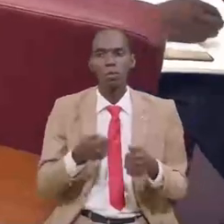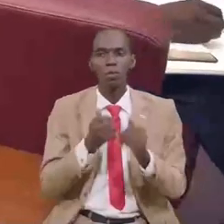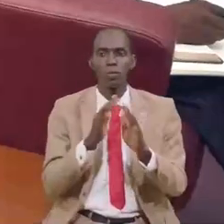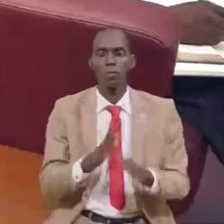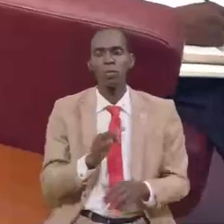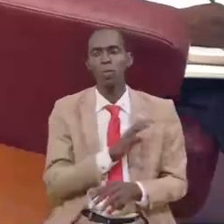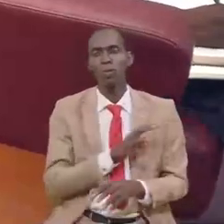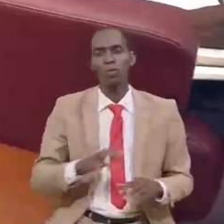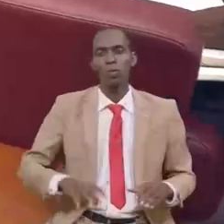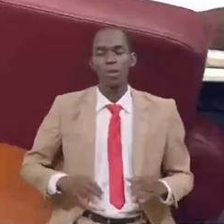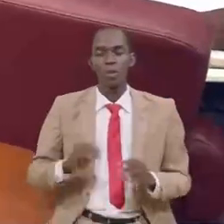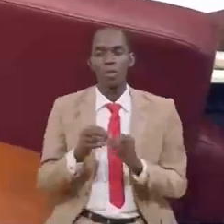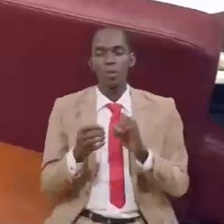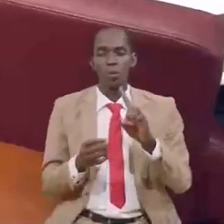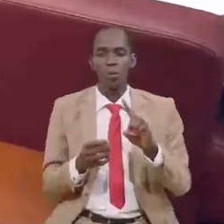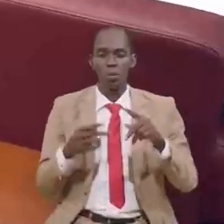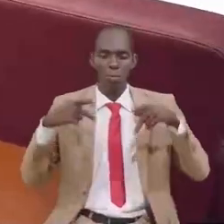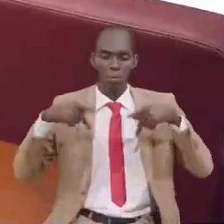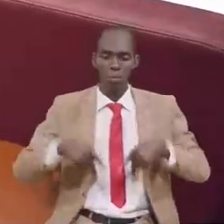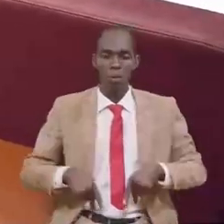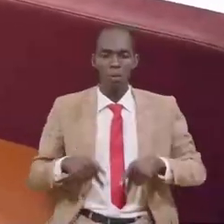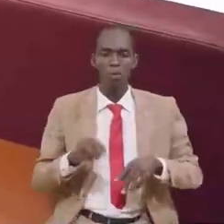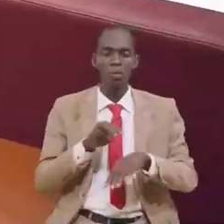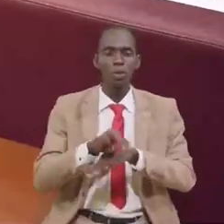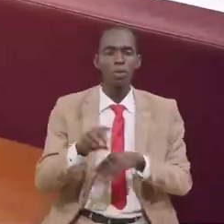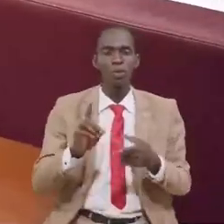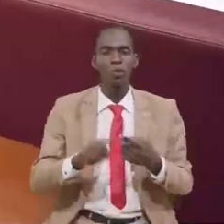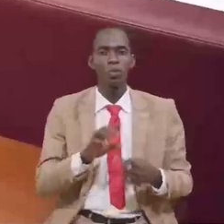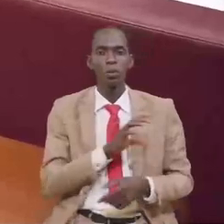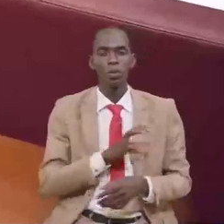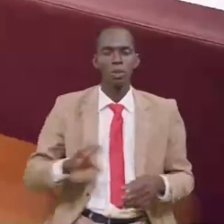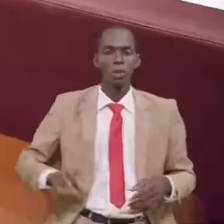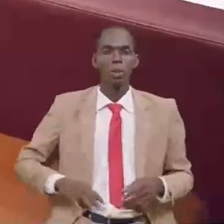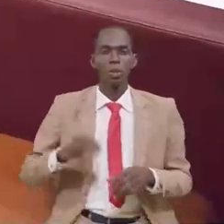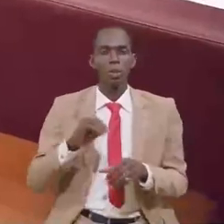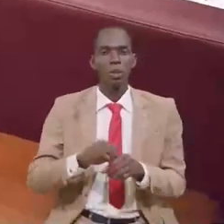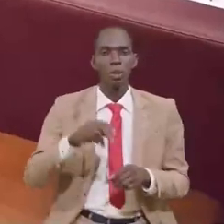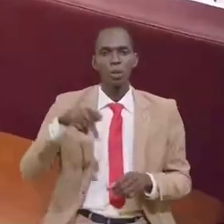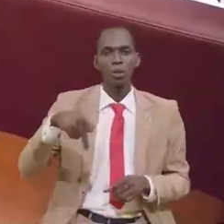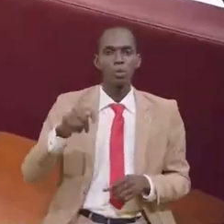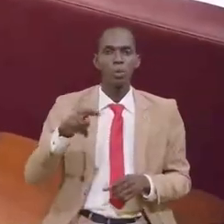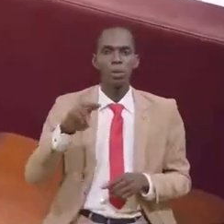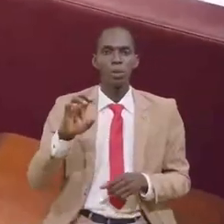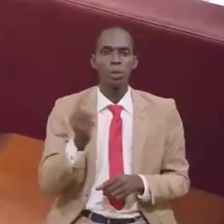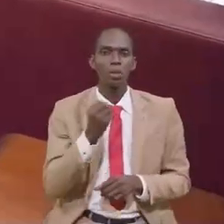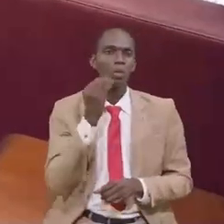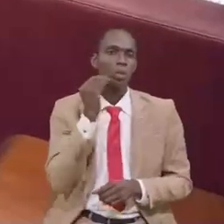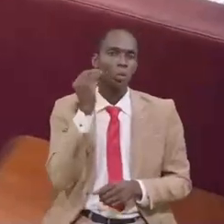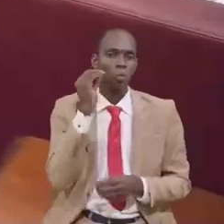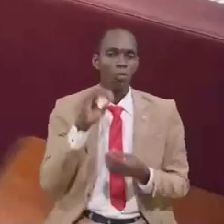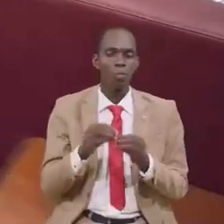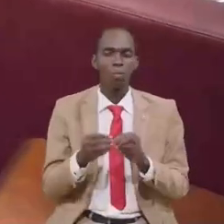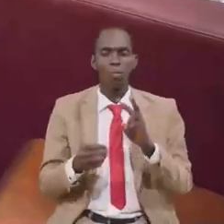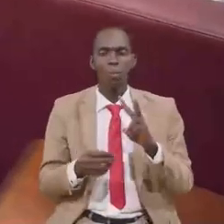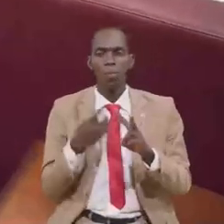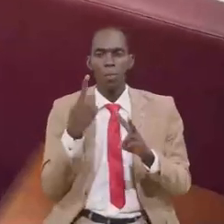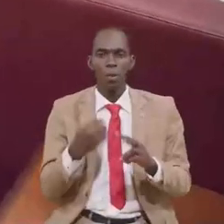le ministère personnel à Christ dans la maison de Pierre. Deuxième point, nous